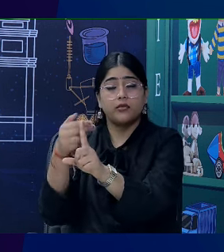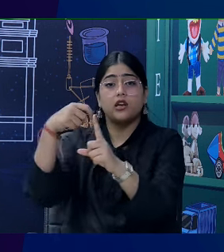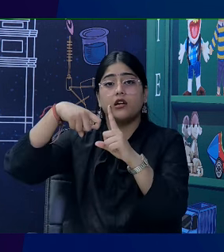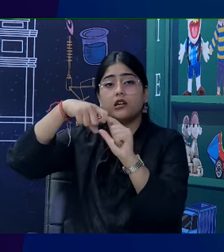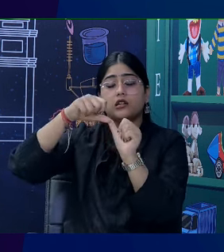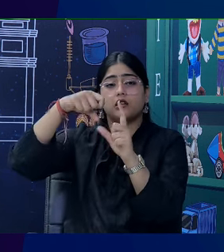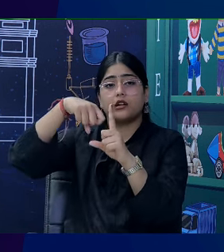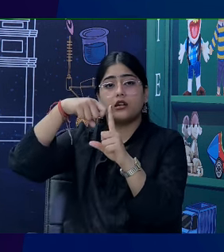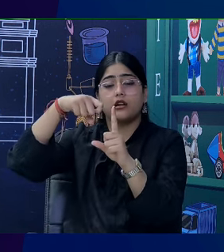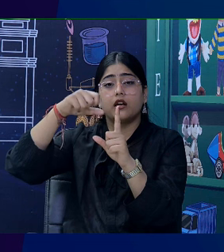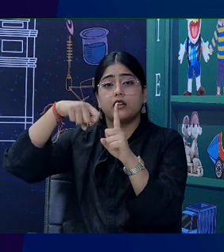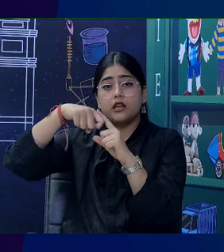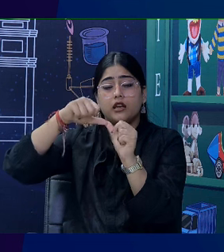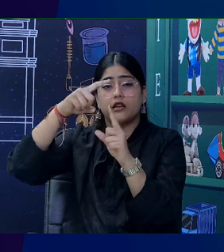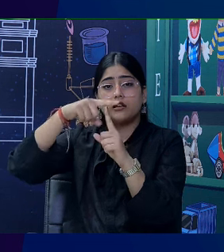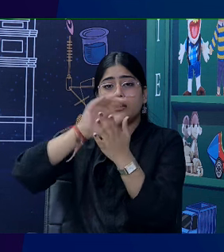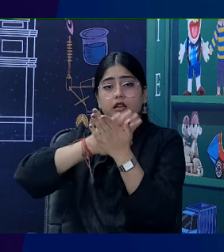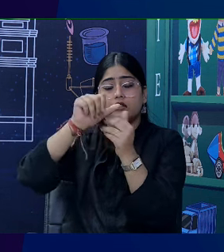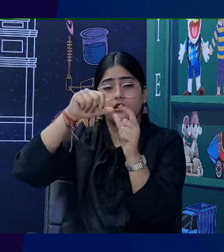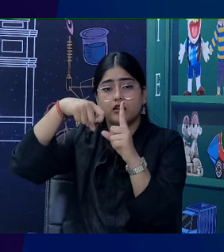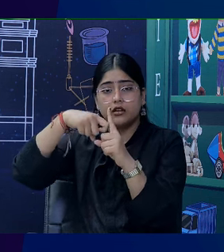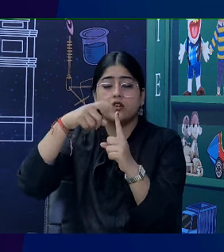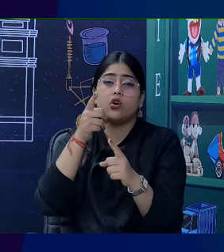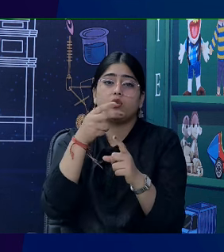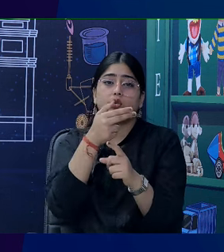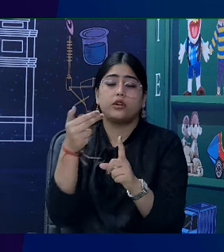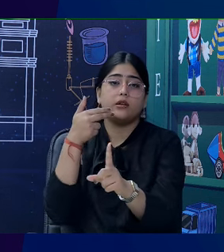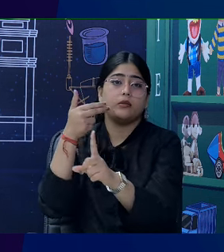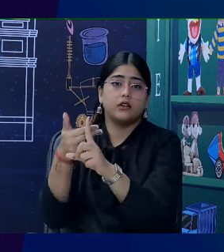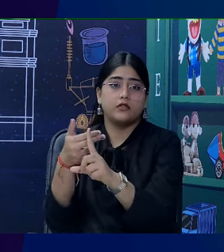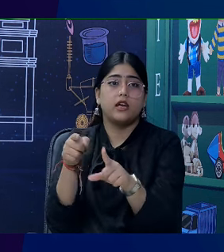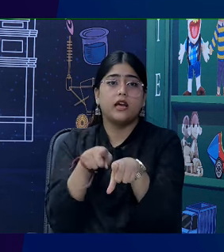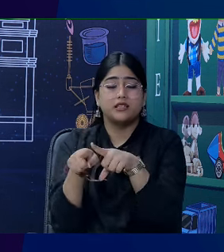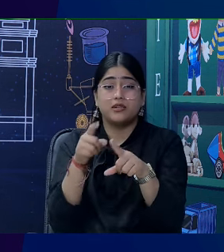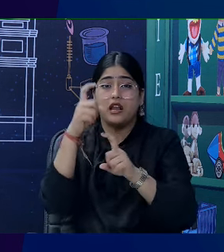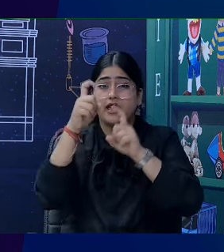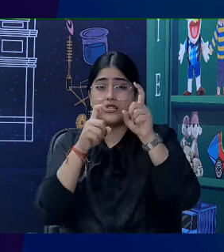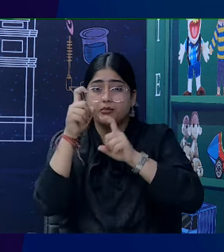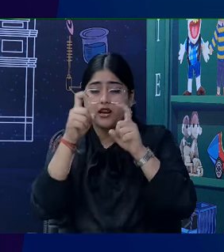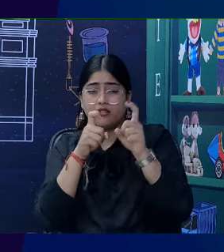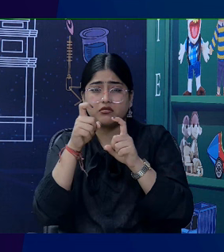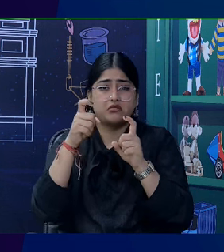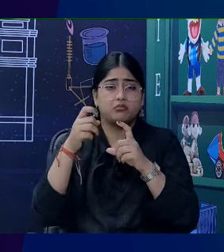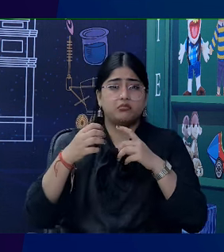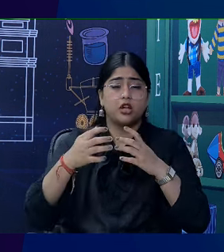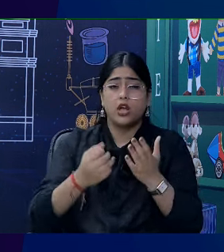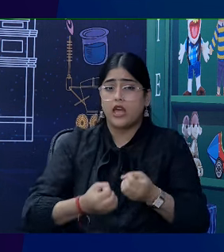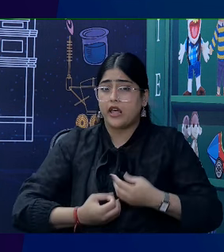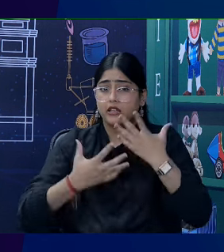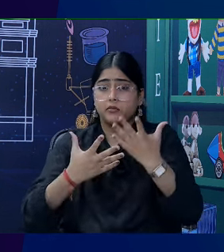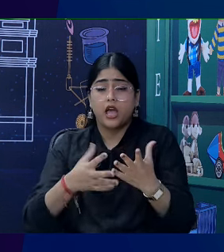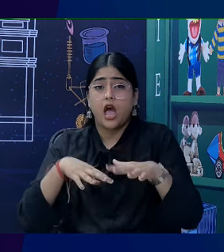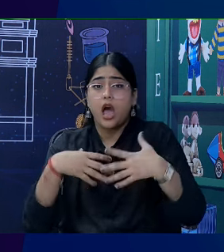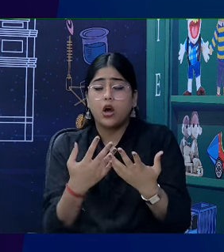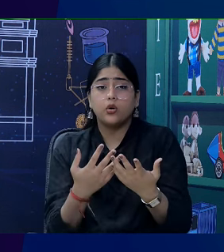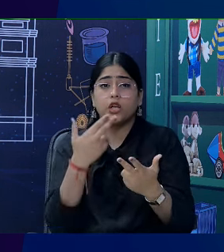भावों को अभिव्यक्त करना एक्सप्रे करते हैं अपने हाव बोलते हैं ना अपनी आंखों से अपने चेहरों से ऐसी ऐसी मुद्राएं बनाते हैं वो लोग जिससे पता चल जाता